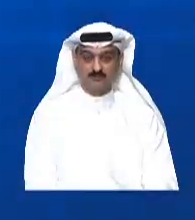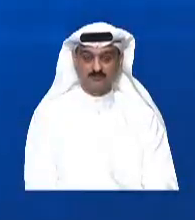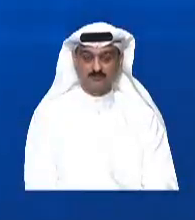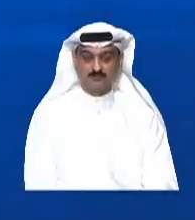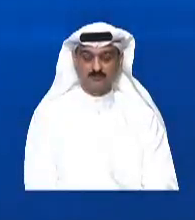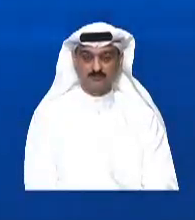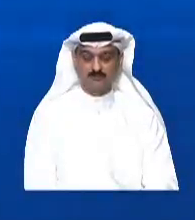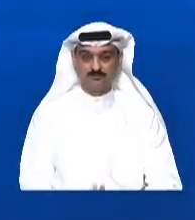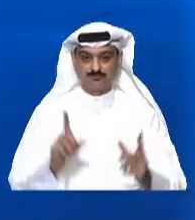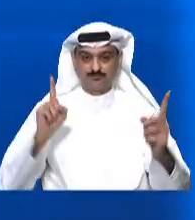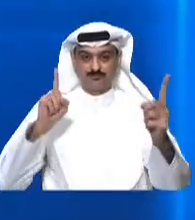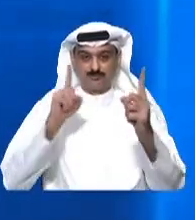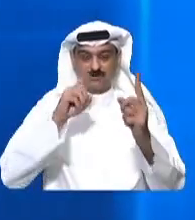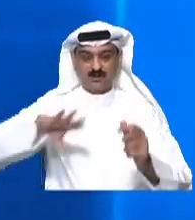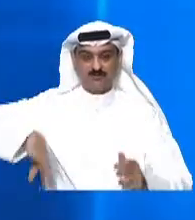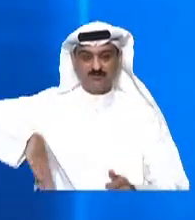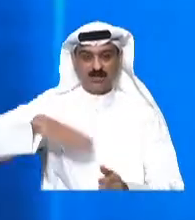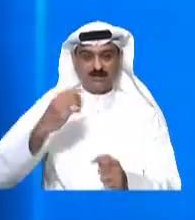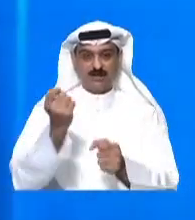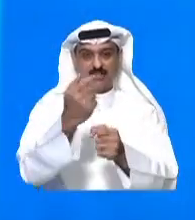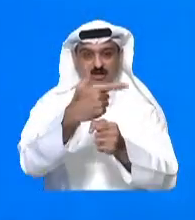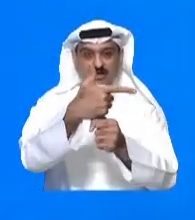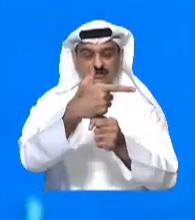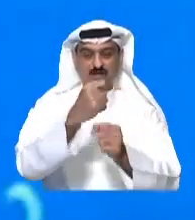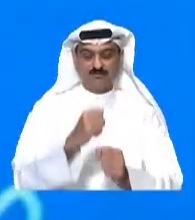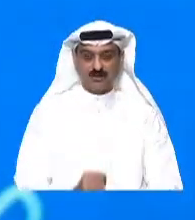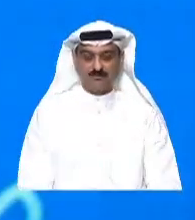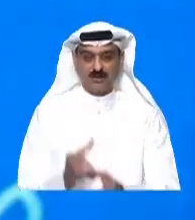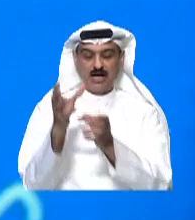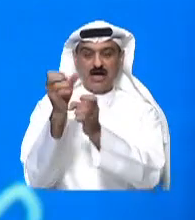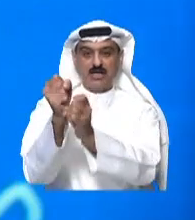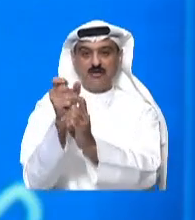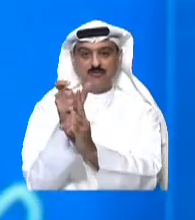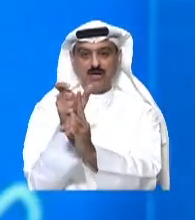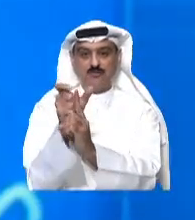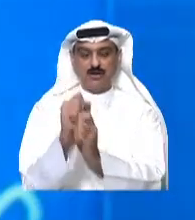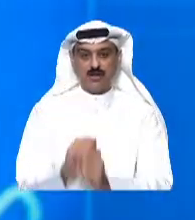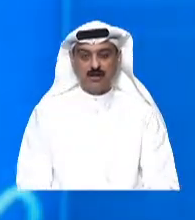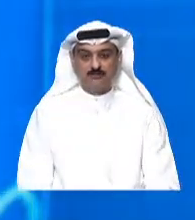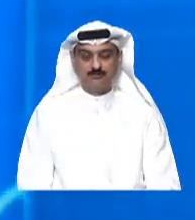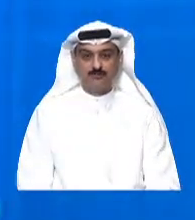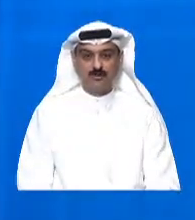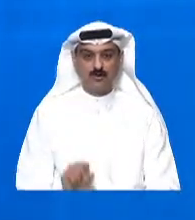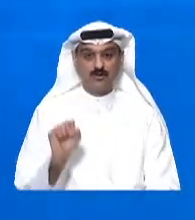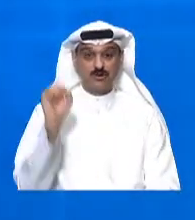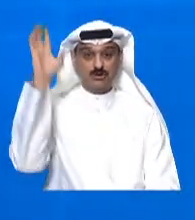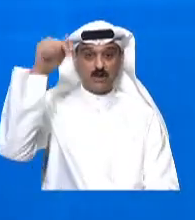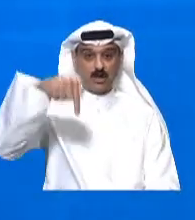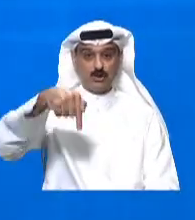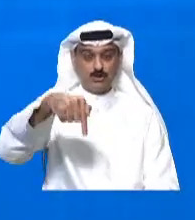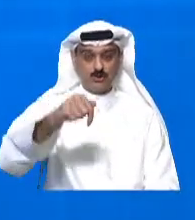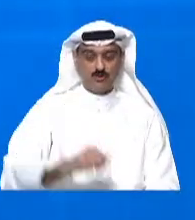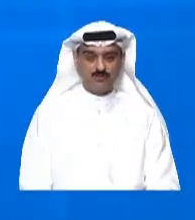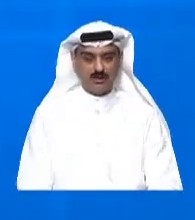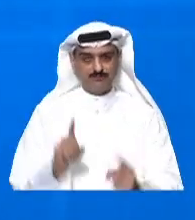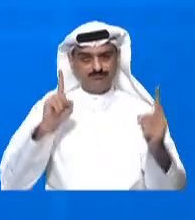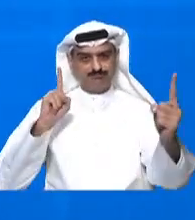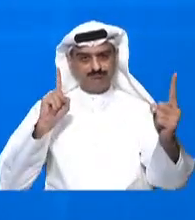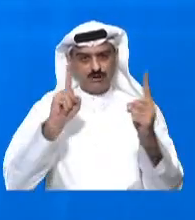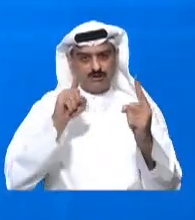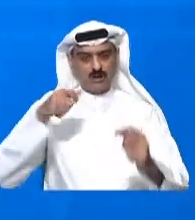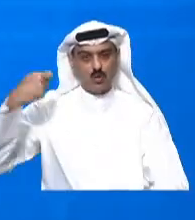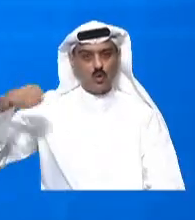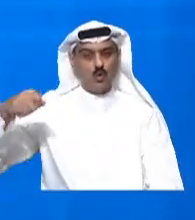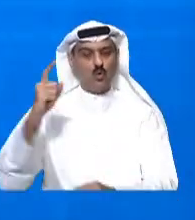استقبل سمو ولي العهد الشيخ مشعل الأحمد الجابر الصباح حفظه الله بقصر بيان صباح اليوم معالي وزير